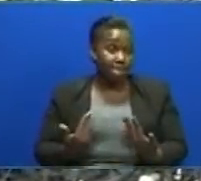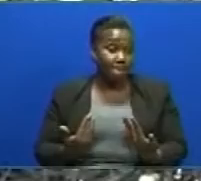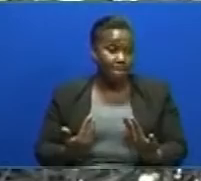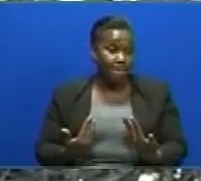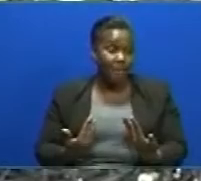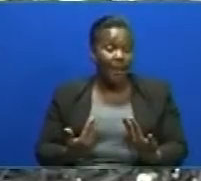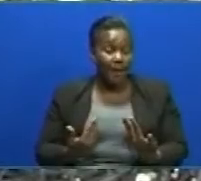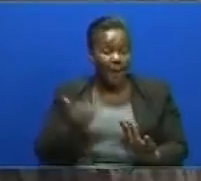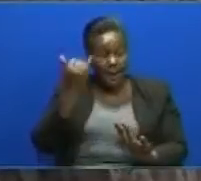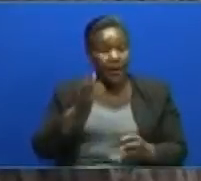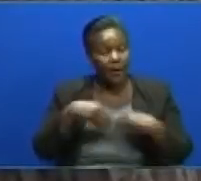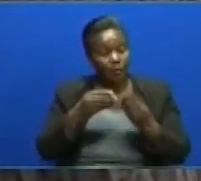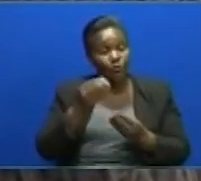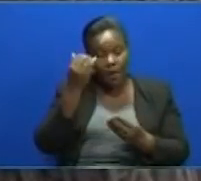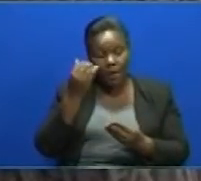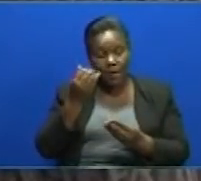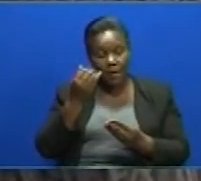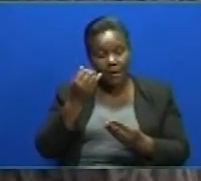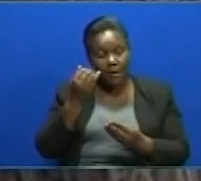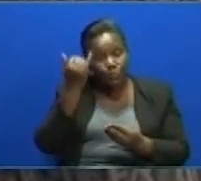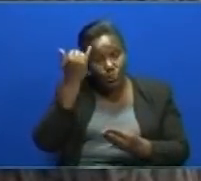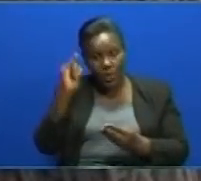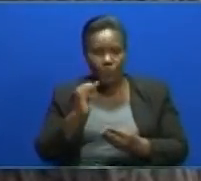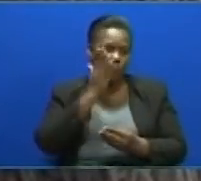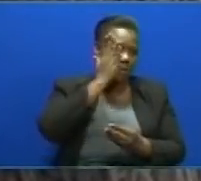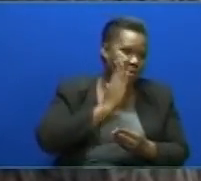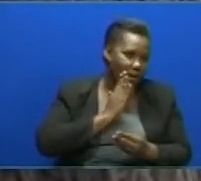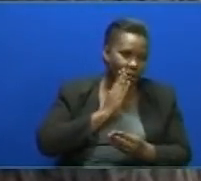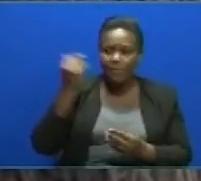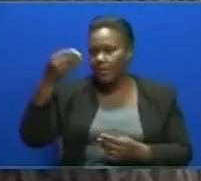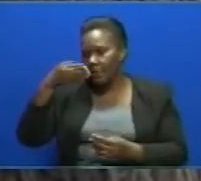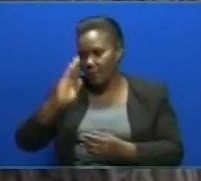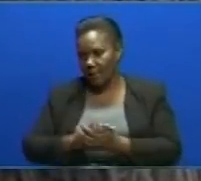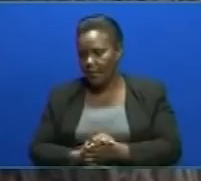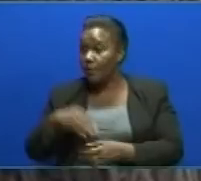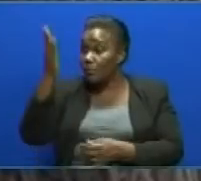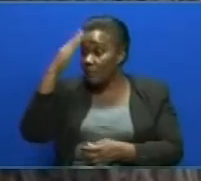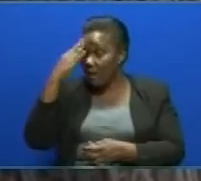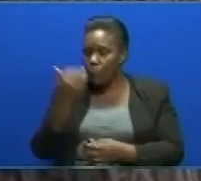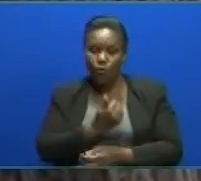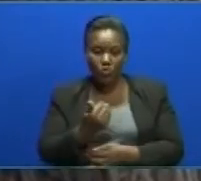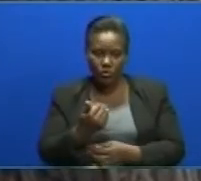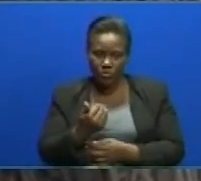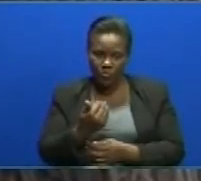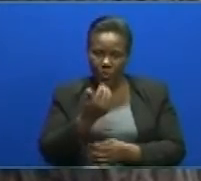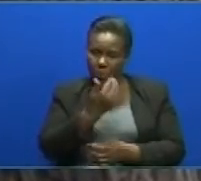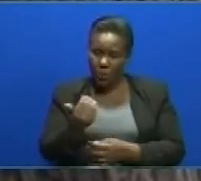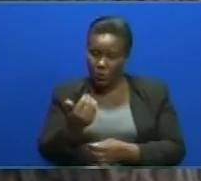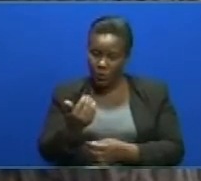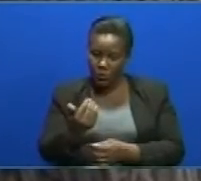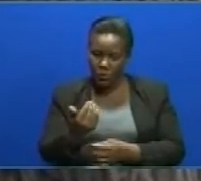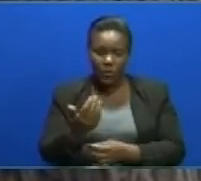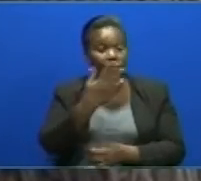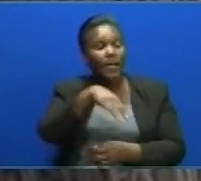serikali kwa ujumla. Mwanafunzi anasoma mbali, anapata lift leo kesho, yule yule mwenye